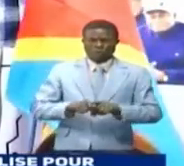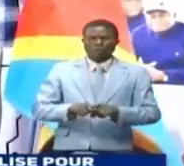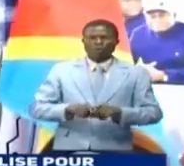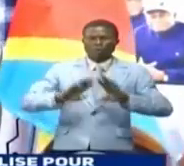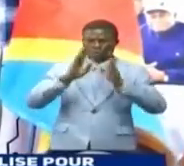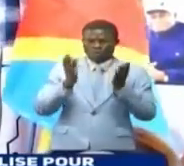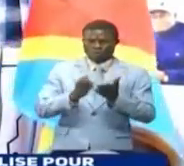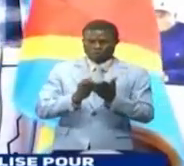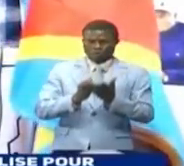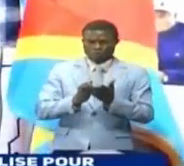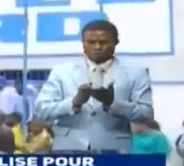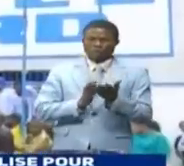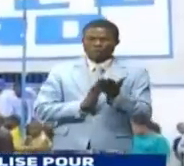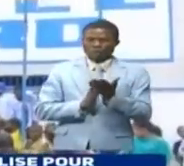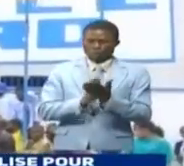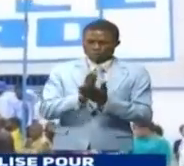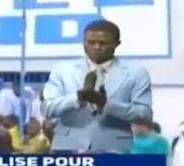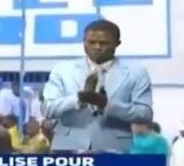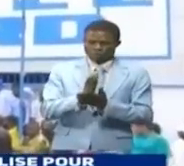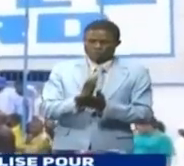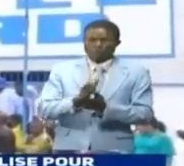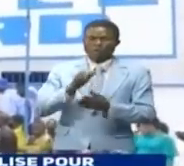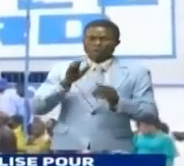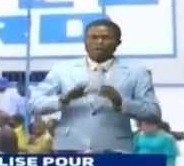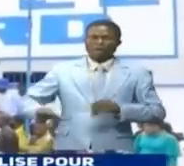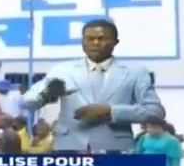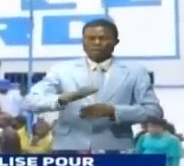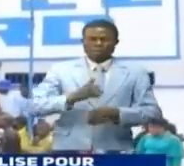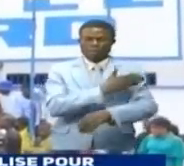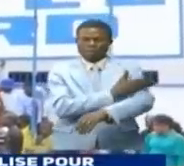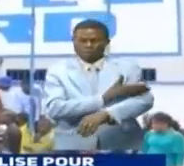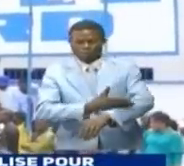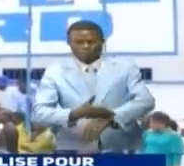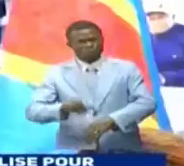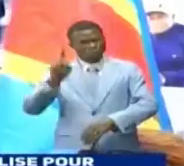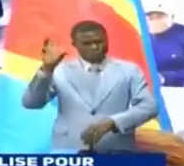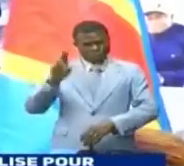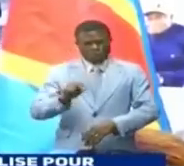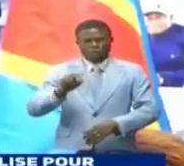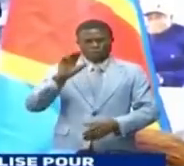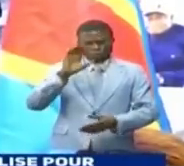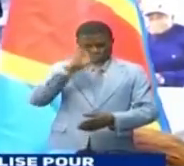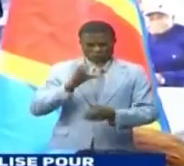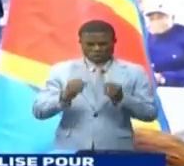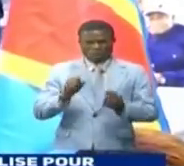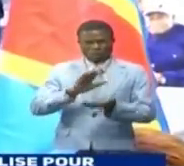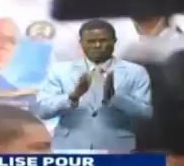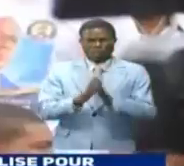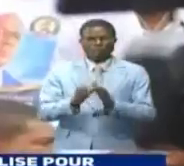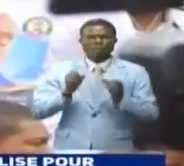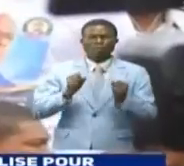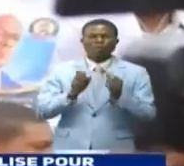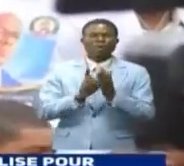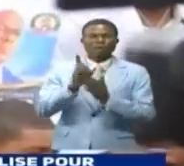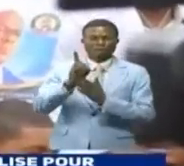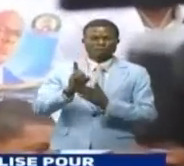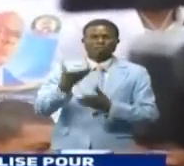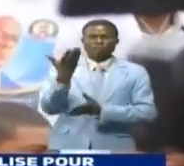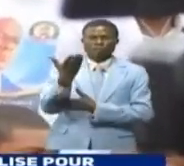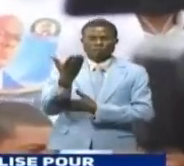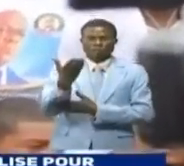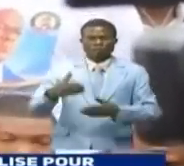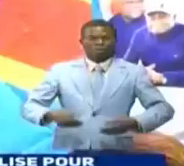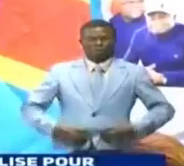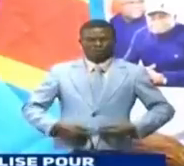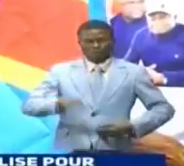pour dresser le front longtemps courbé. Nous demandons à tous les combattants et toutes les combattantes, à la